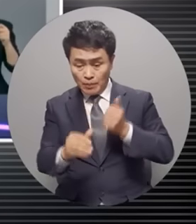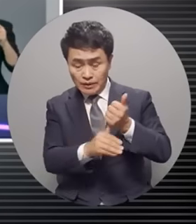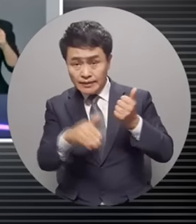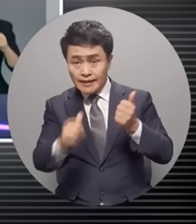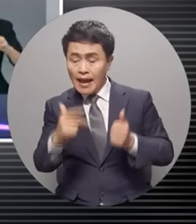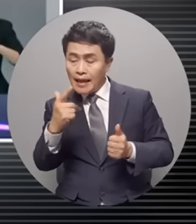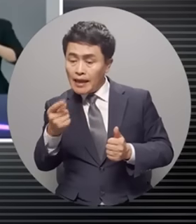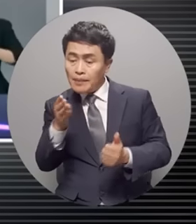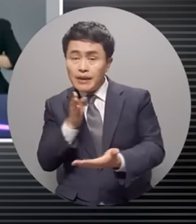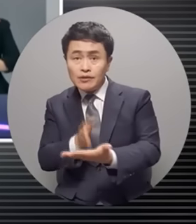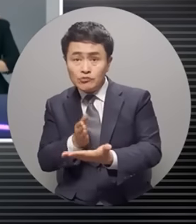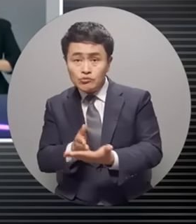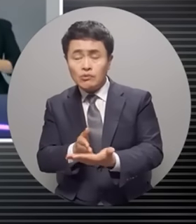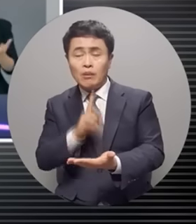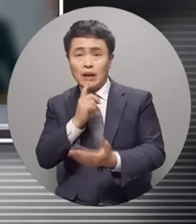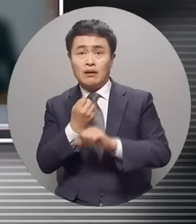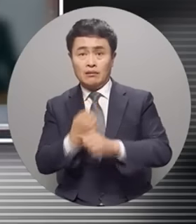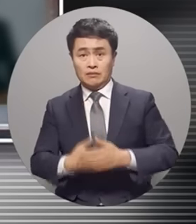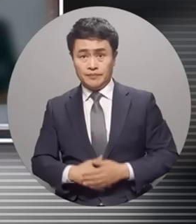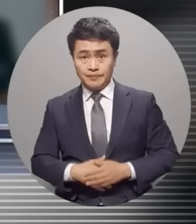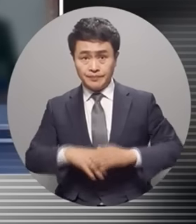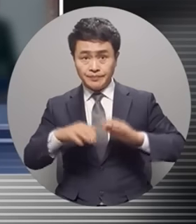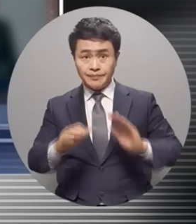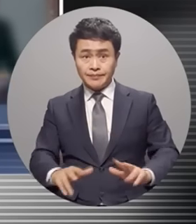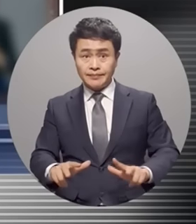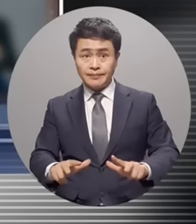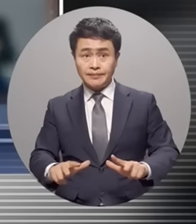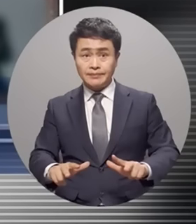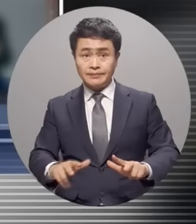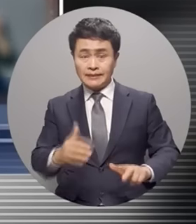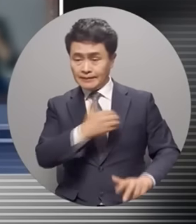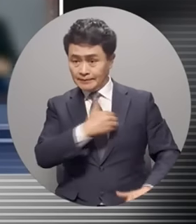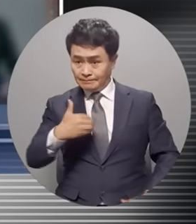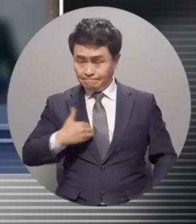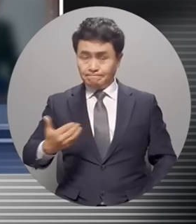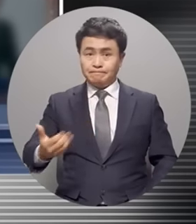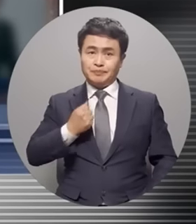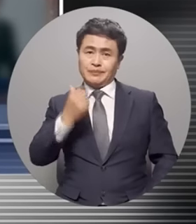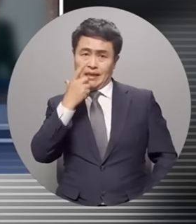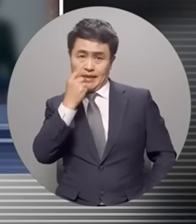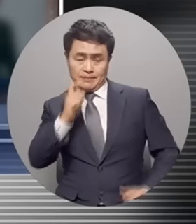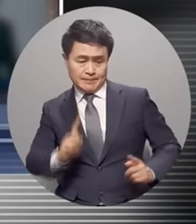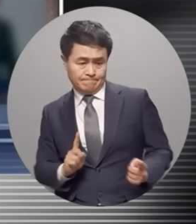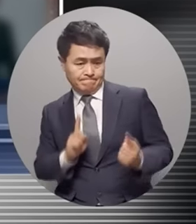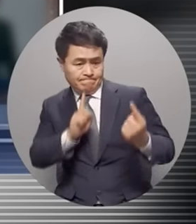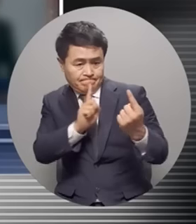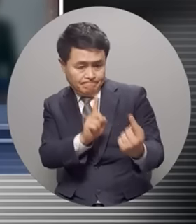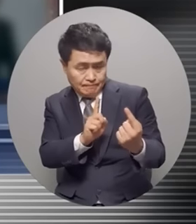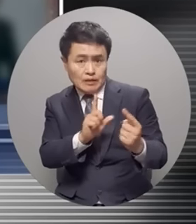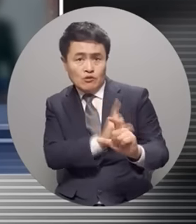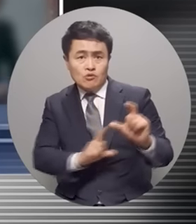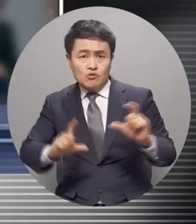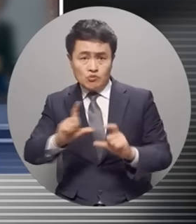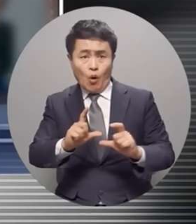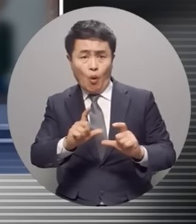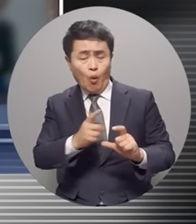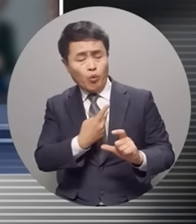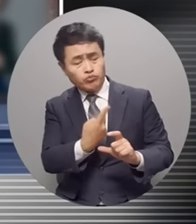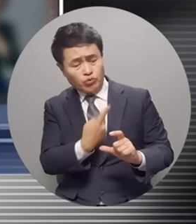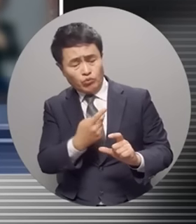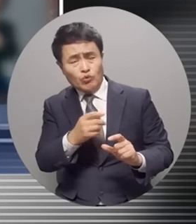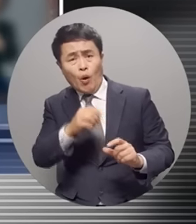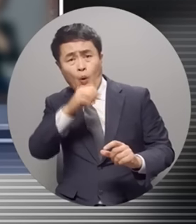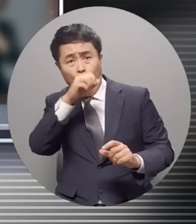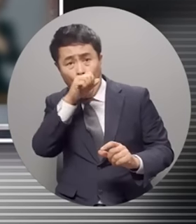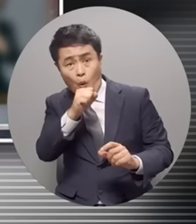KBS에 출연해 이렇게 말했습니다. 이제 자신감을 갖고 일본을 대하는 것이 더 윈윈의 게임이 되지 않겠는가